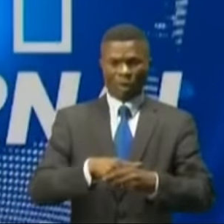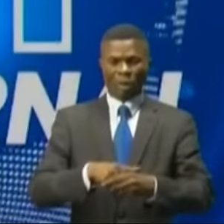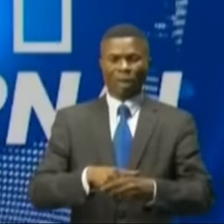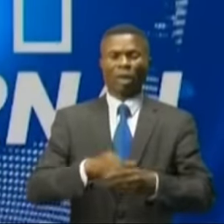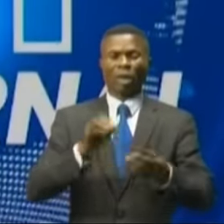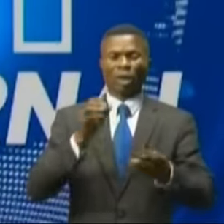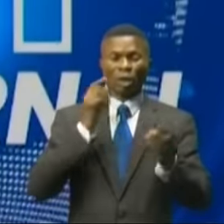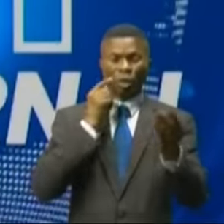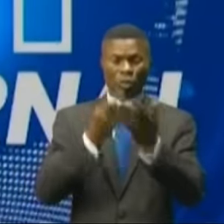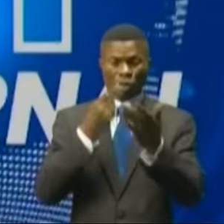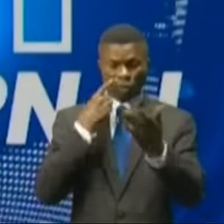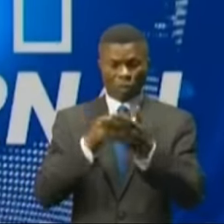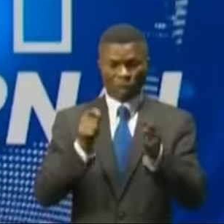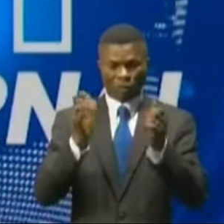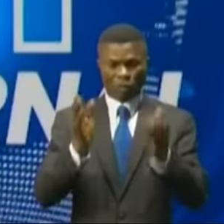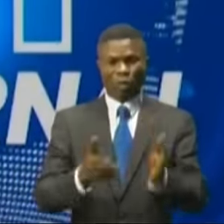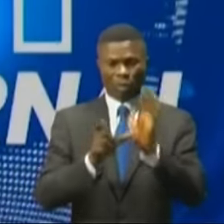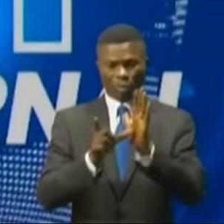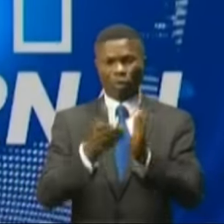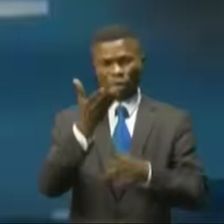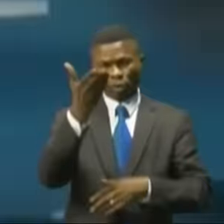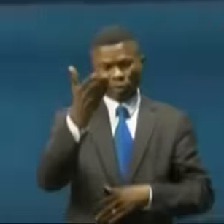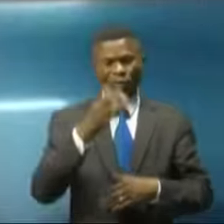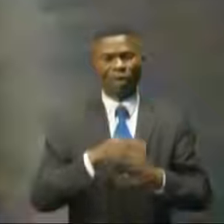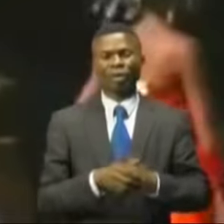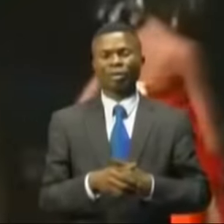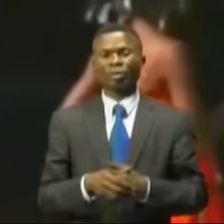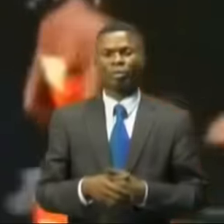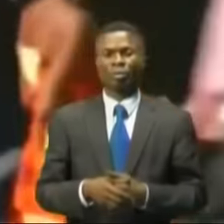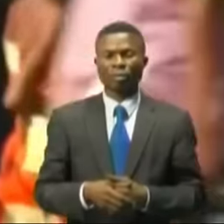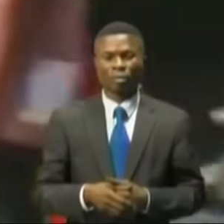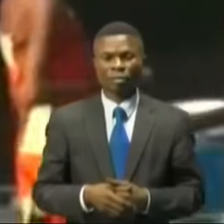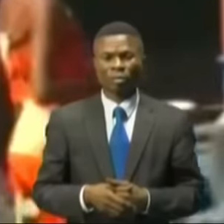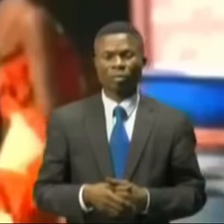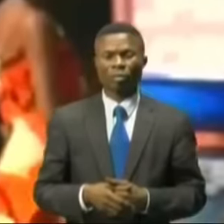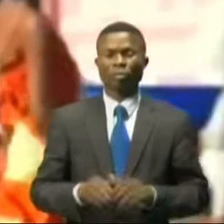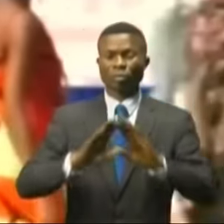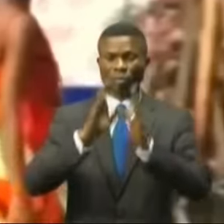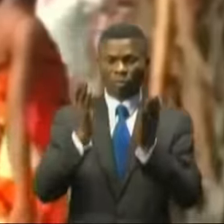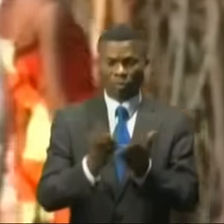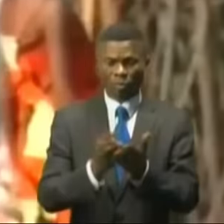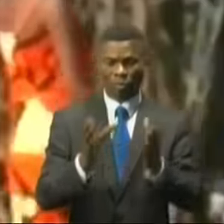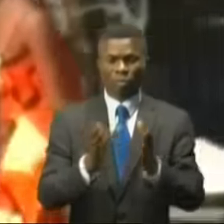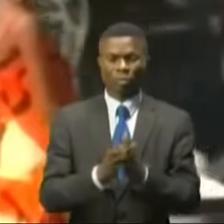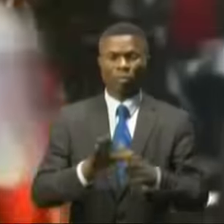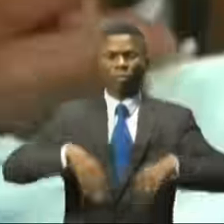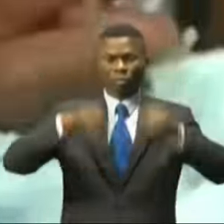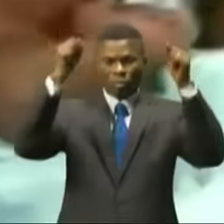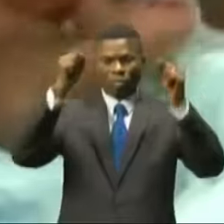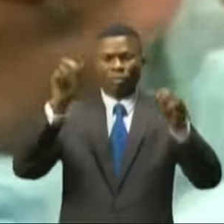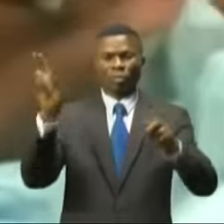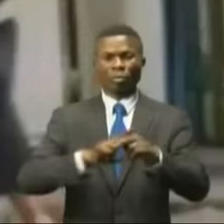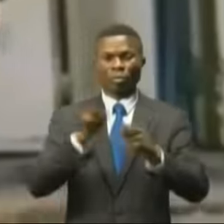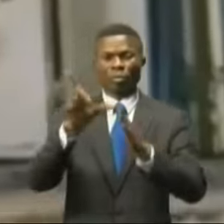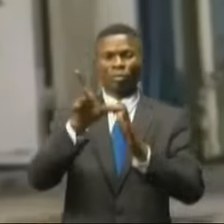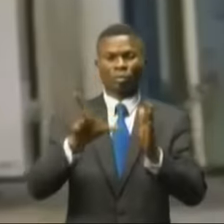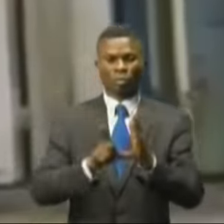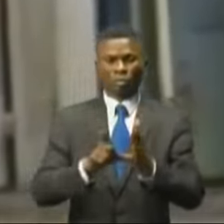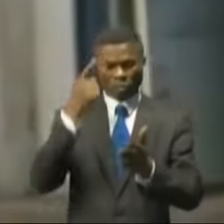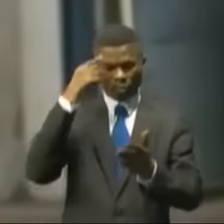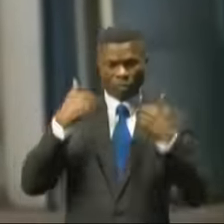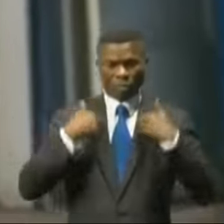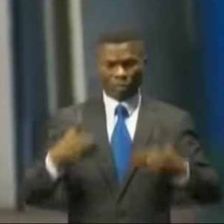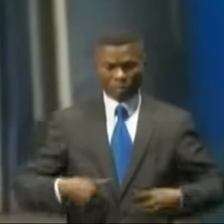webinaire. Constance Mananga, reportage. Où en sommes-nous avec l'adoption et l'application des lois sur la santé